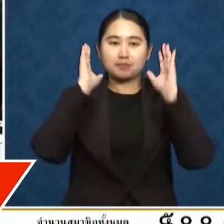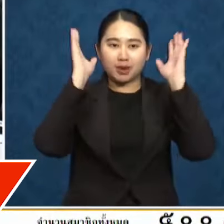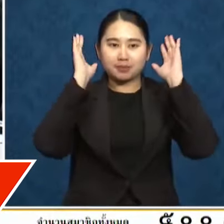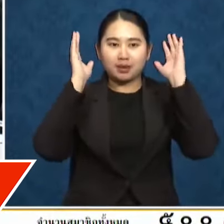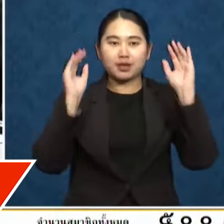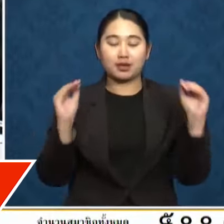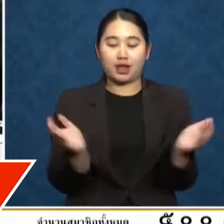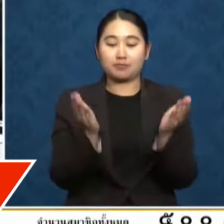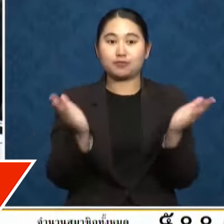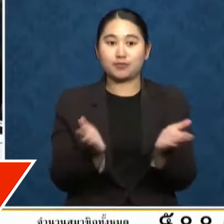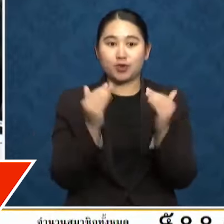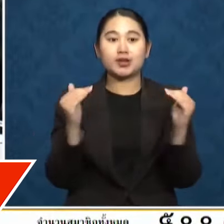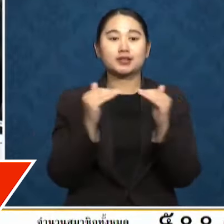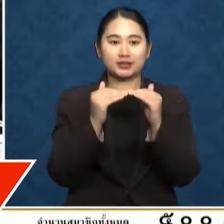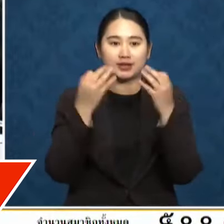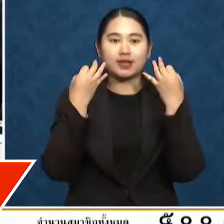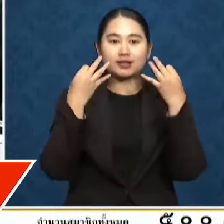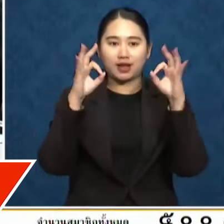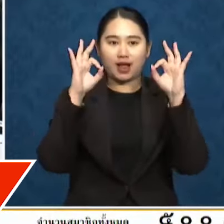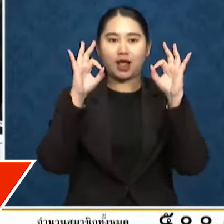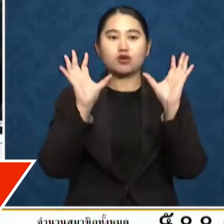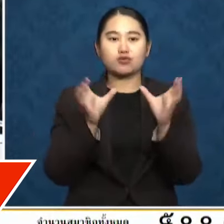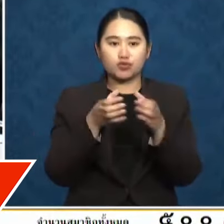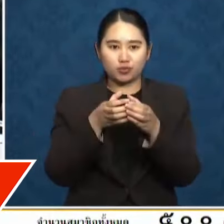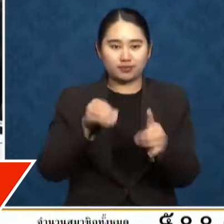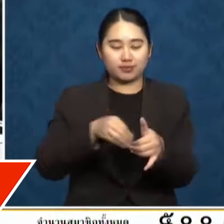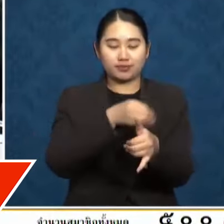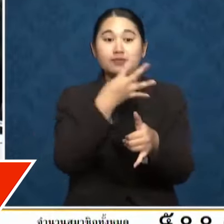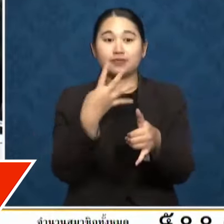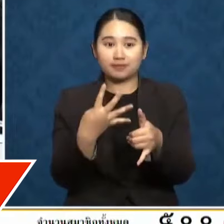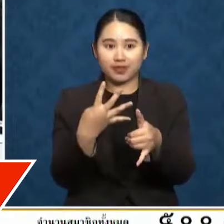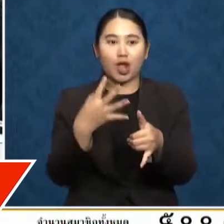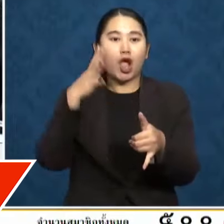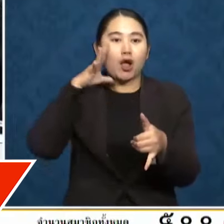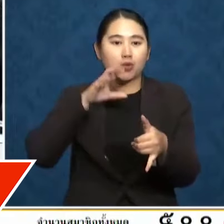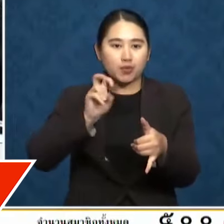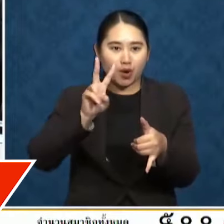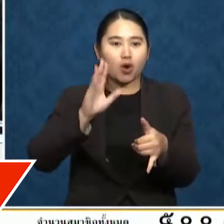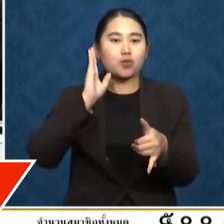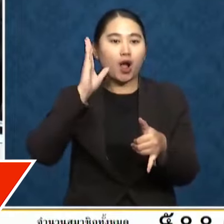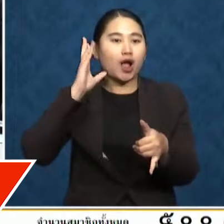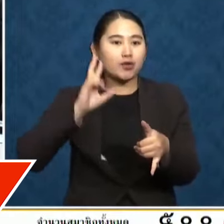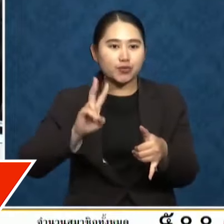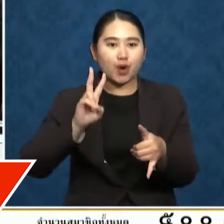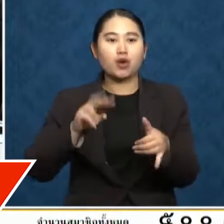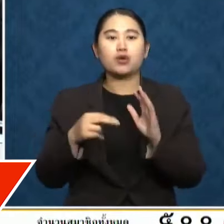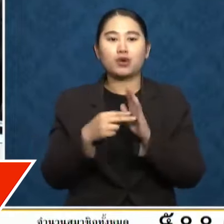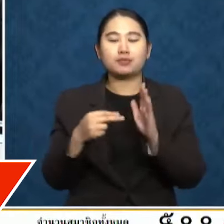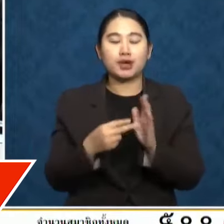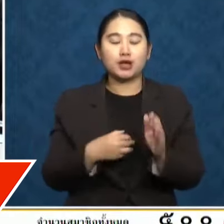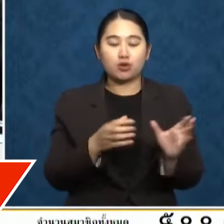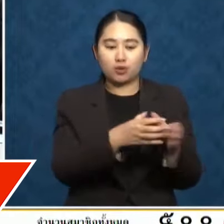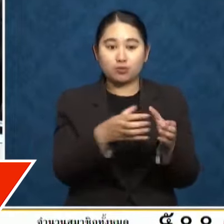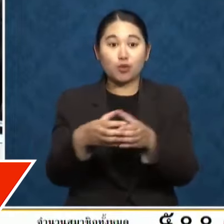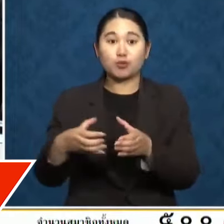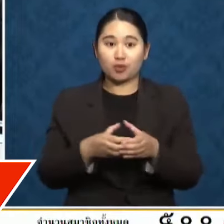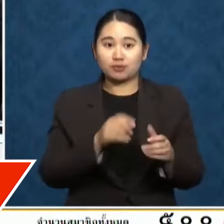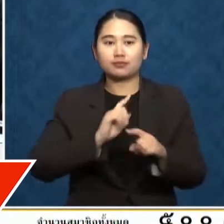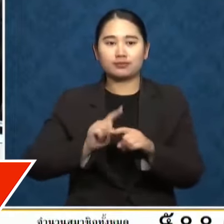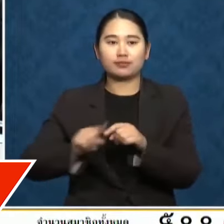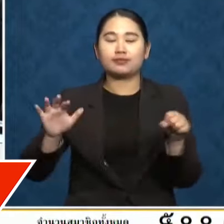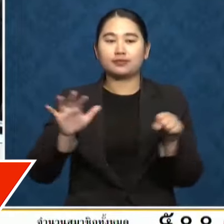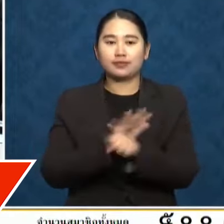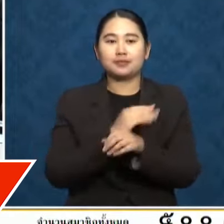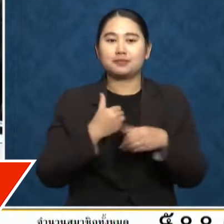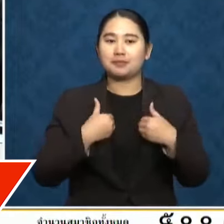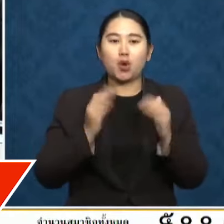นับสนุนสิทธิ hidden from LGBTยิข้ามเภท ชายขามเภท และคนทมีความหอยลทางเภทอย่เต็ที่ดีฉันต